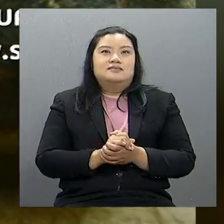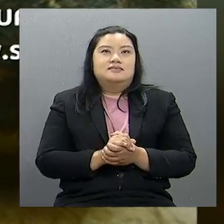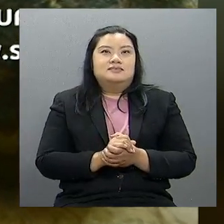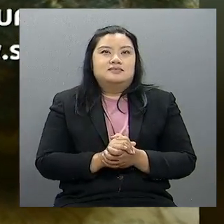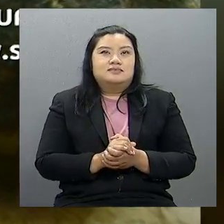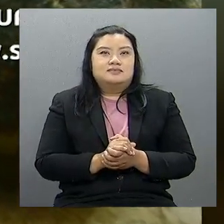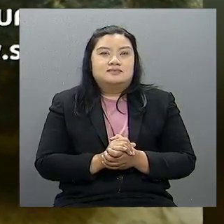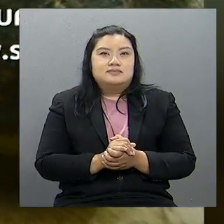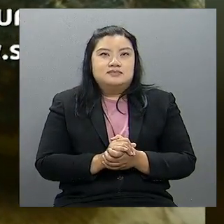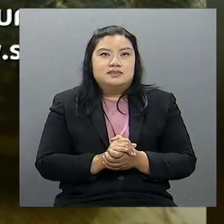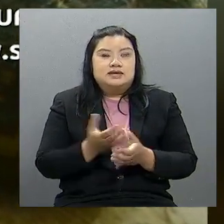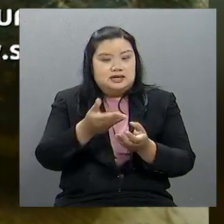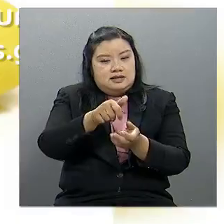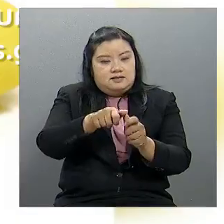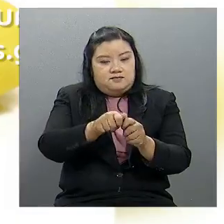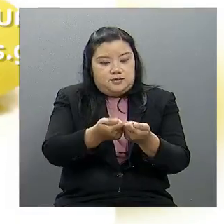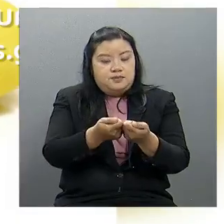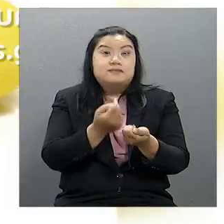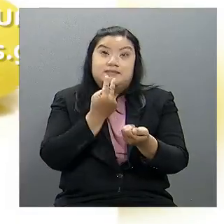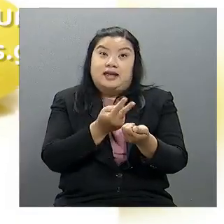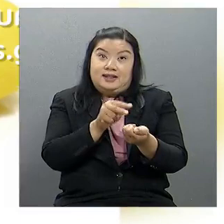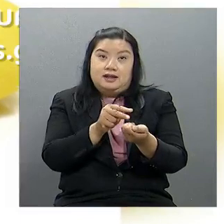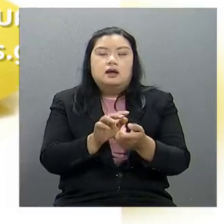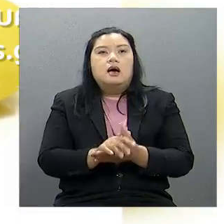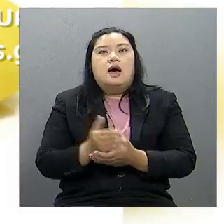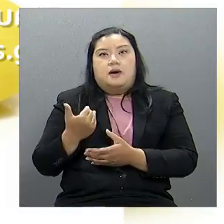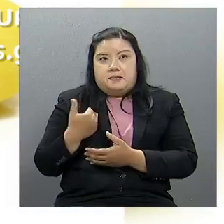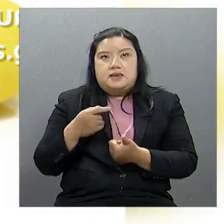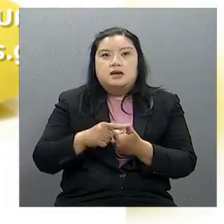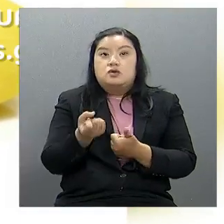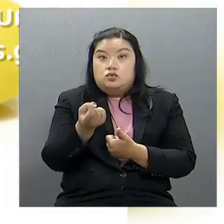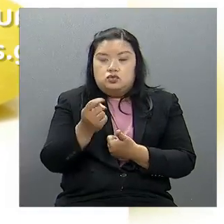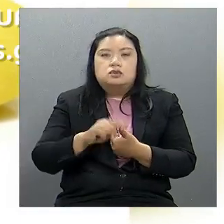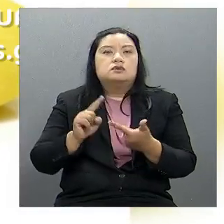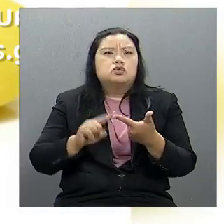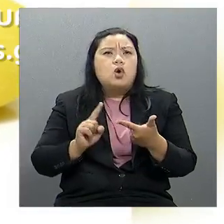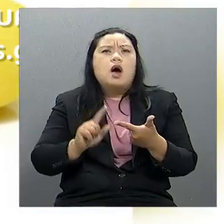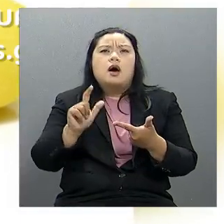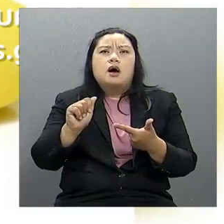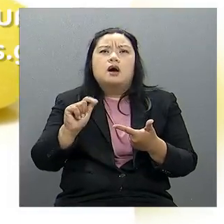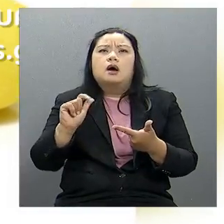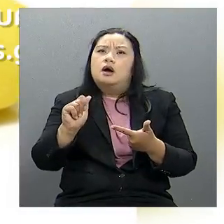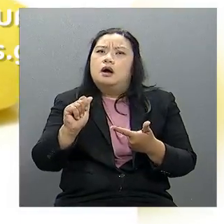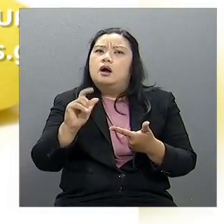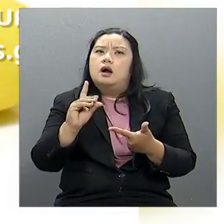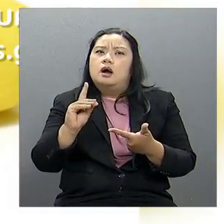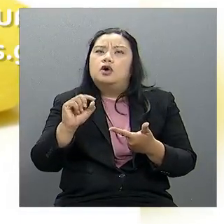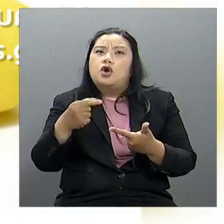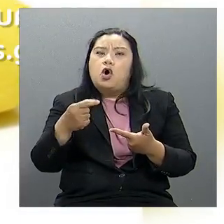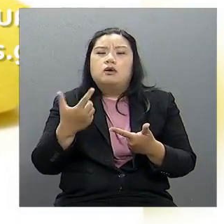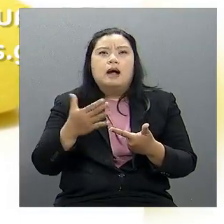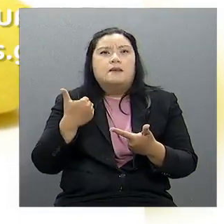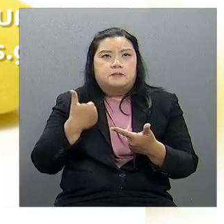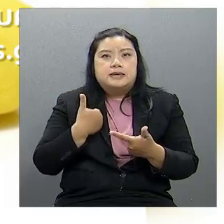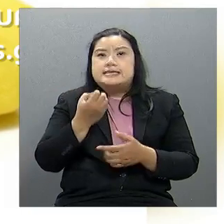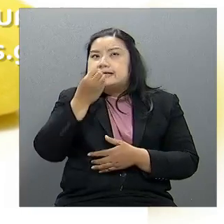ป็นแกะออกมาปุ๊บมันก็จะเป็นลูกๆแบบนี้บางส่วนก็เอาไปดองรสชาติของลูกเนียงหรือว่ามะตึงยางเนี่ยรสชาติก็จะแบบฝ